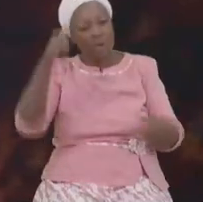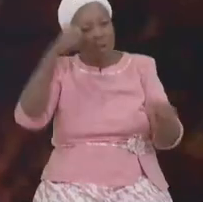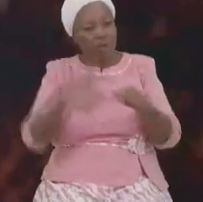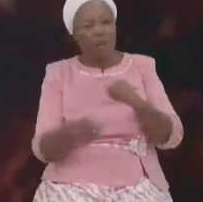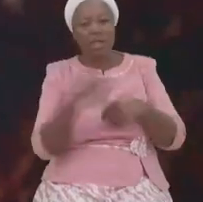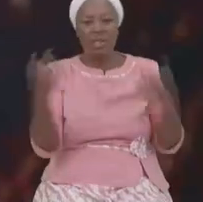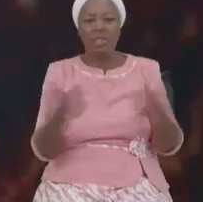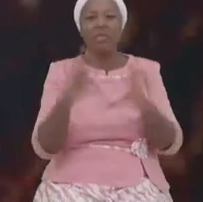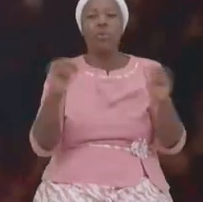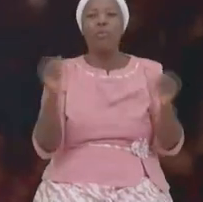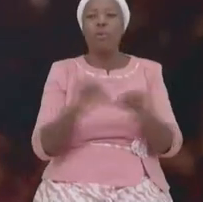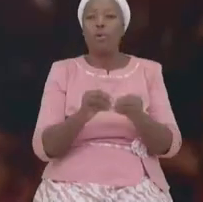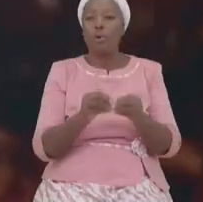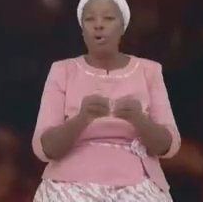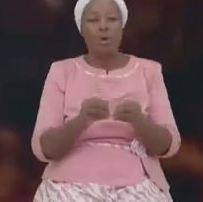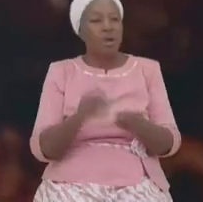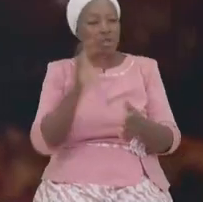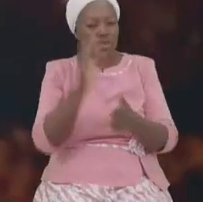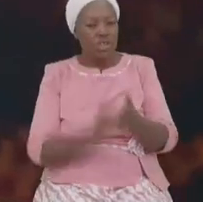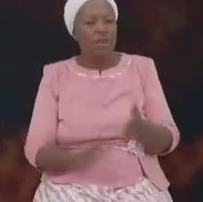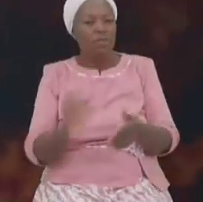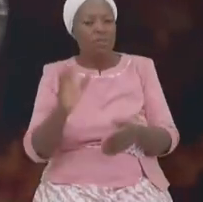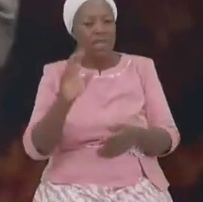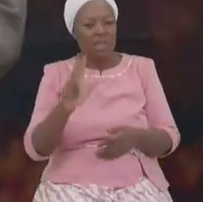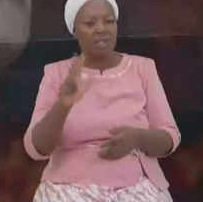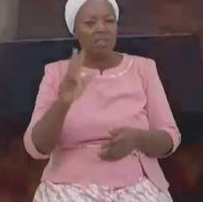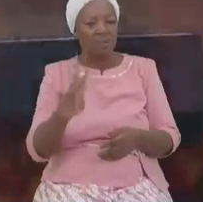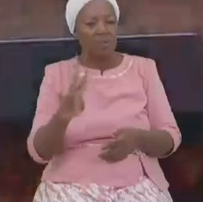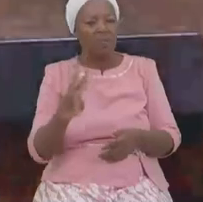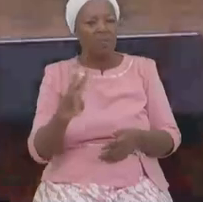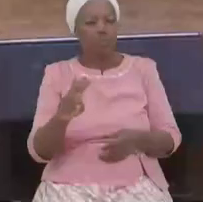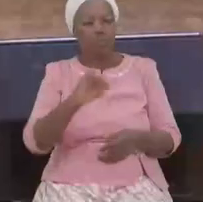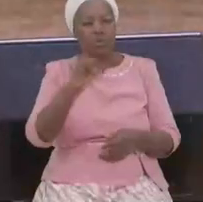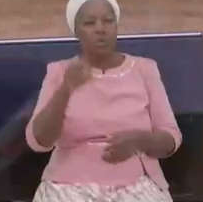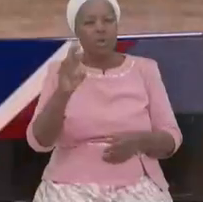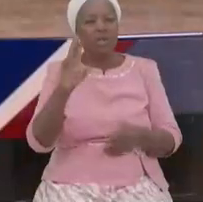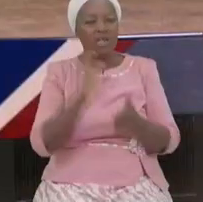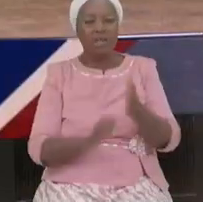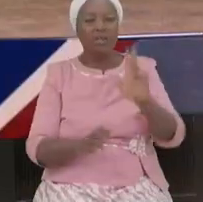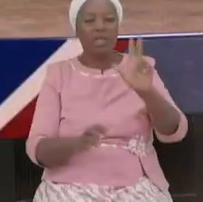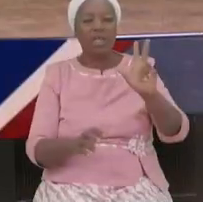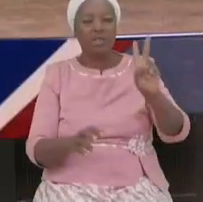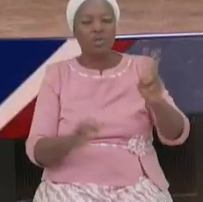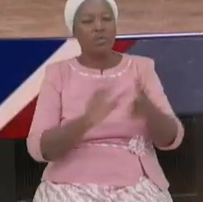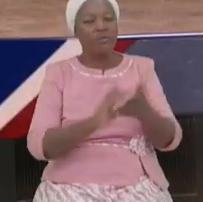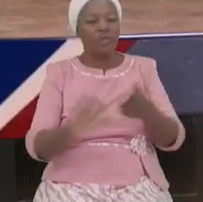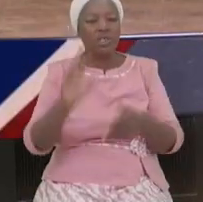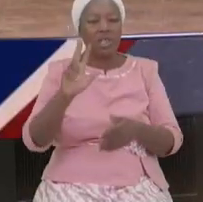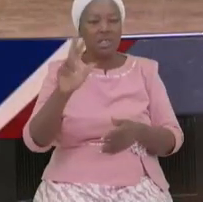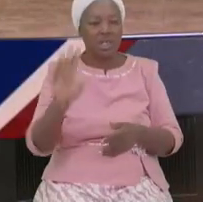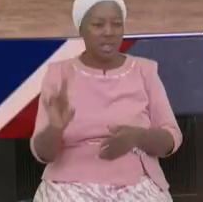péché. Voyez le chapitre 32. Voyons là le verset 38.